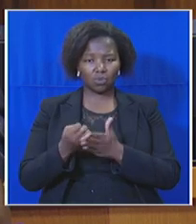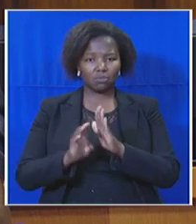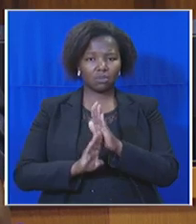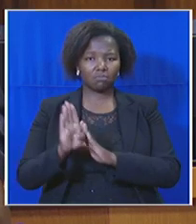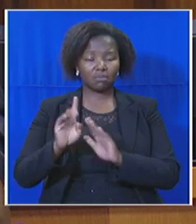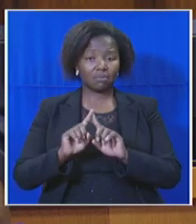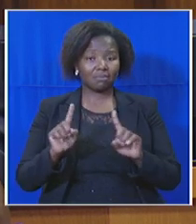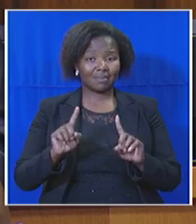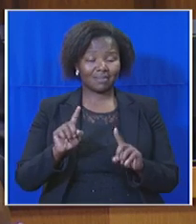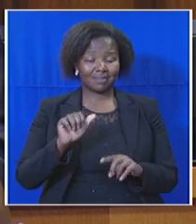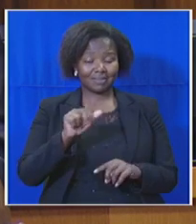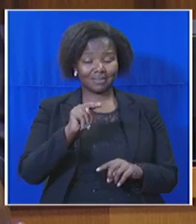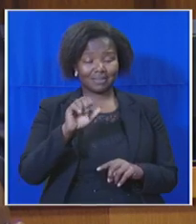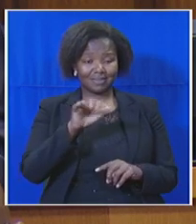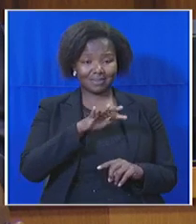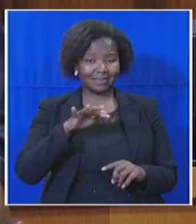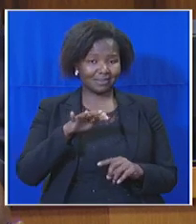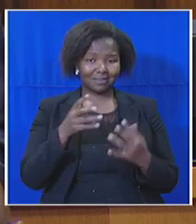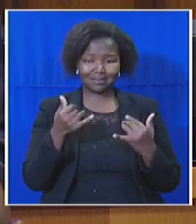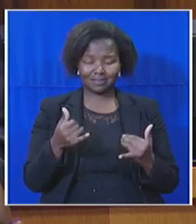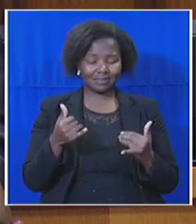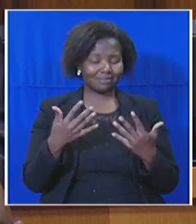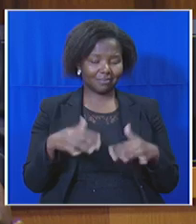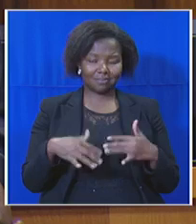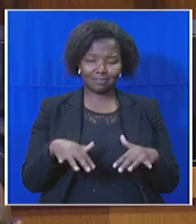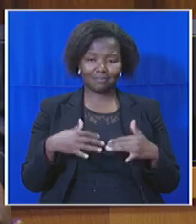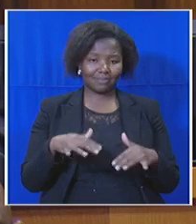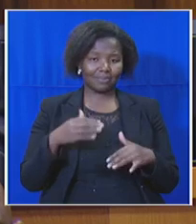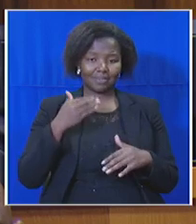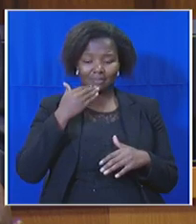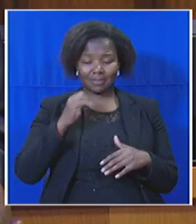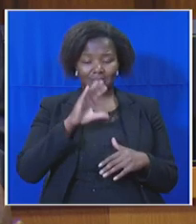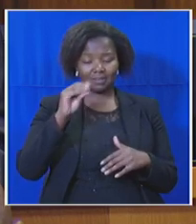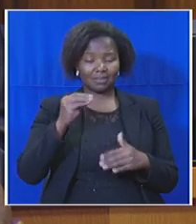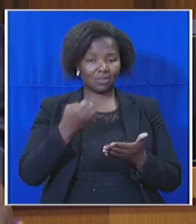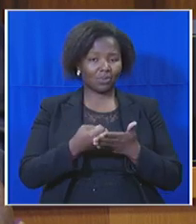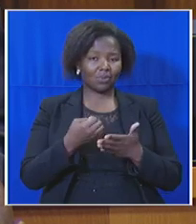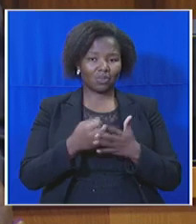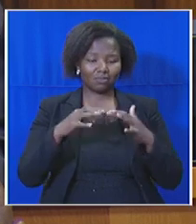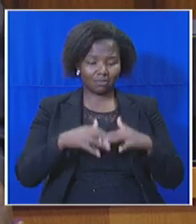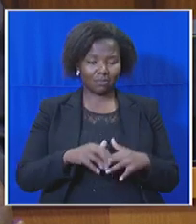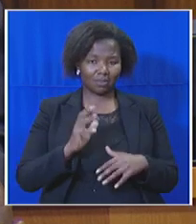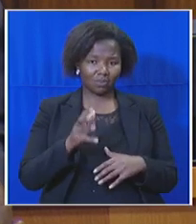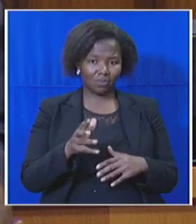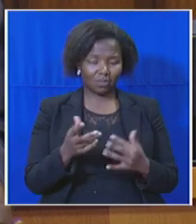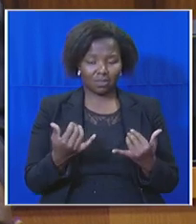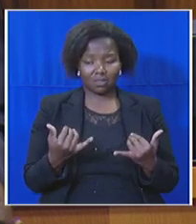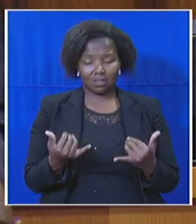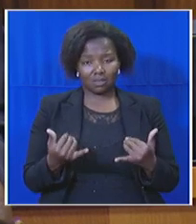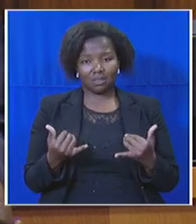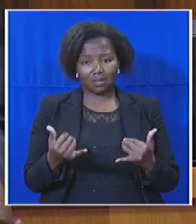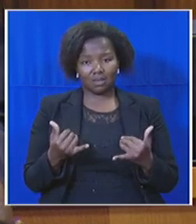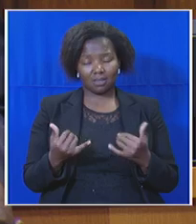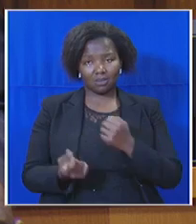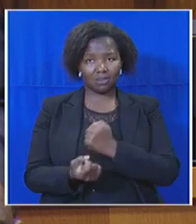Ons ekonomie huiwer tans op die rand van rommelstatus. Wat nou gebeur, het die Vryheidsfront Plus lank reeds voorspel. Die ANC se geld raak op en